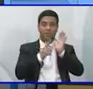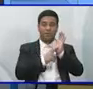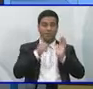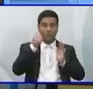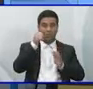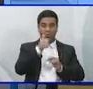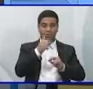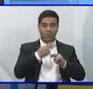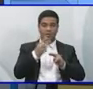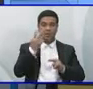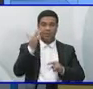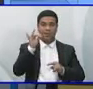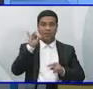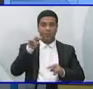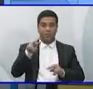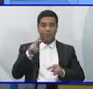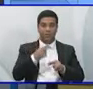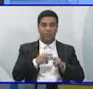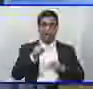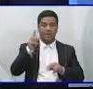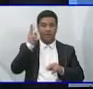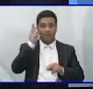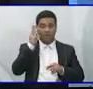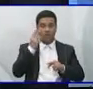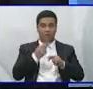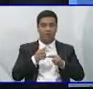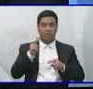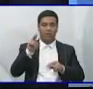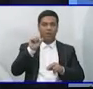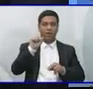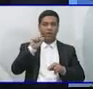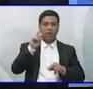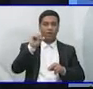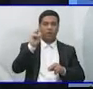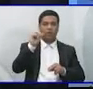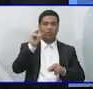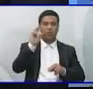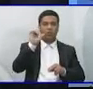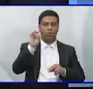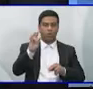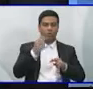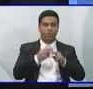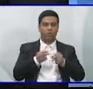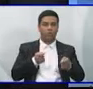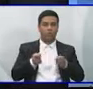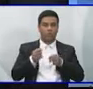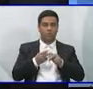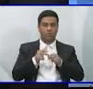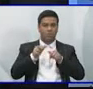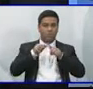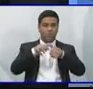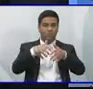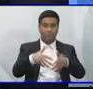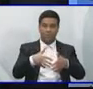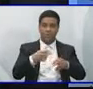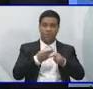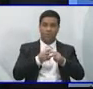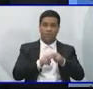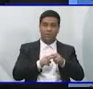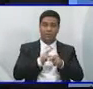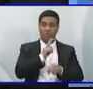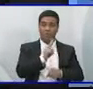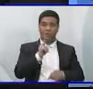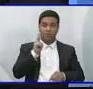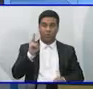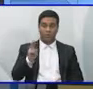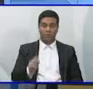1827-yil 25-iyulda esa Xiva xoni Alloqulixon boshchiligida Oydusbi qo'zg'oloni bostirilsa-da,